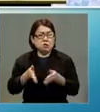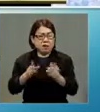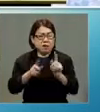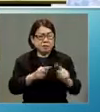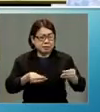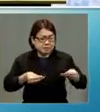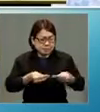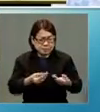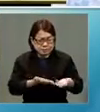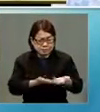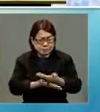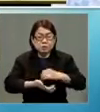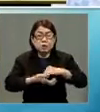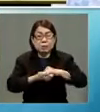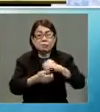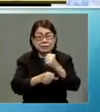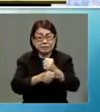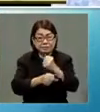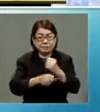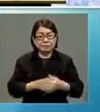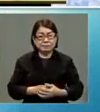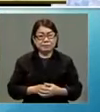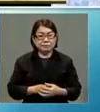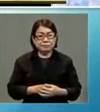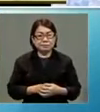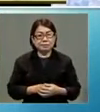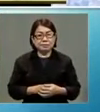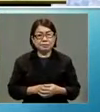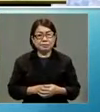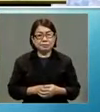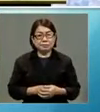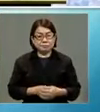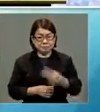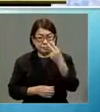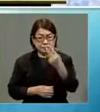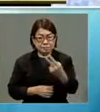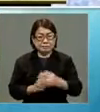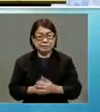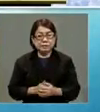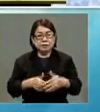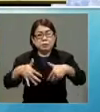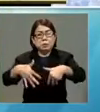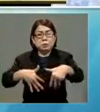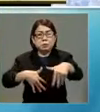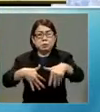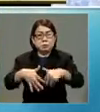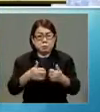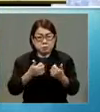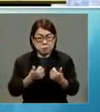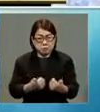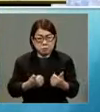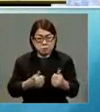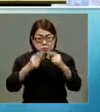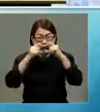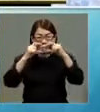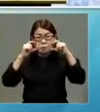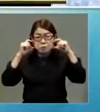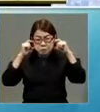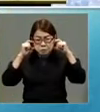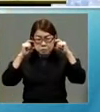ครับก็เห็นว่านะครับพฤติกรรมของการสวมหน้ากากอนามัยหน้ากากผ้าทุ